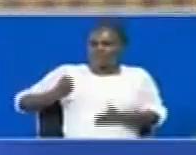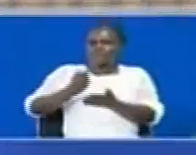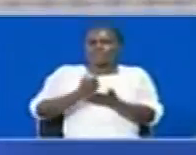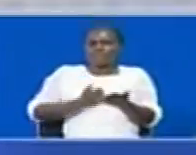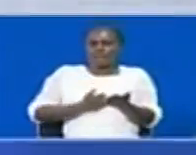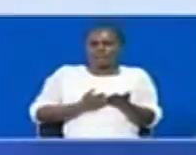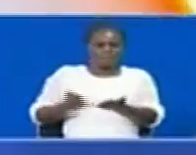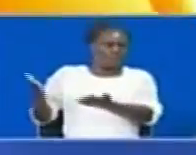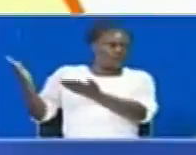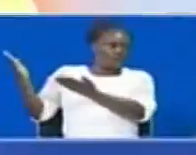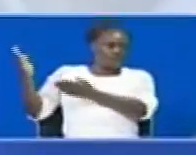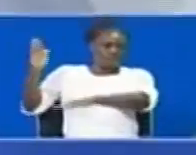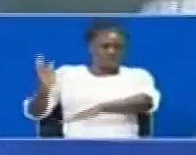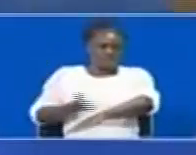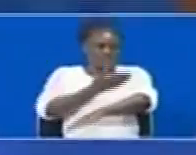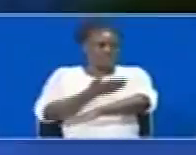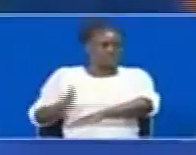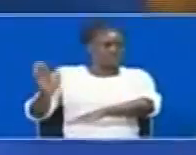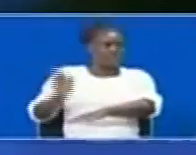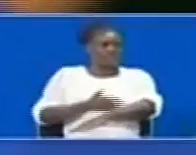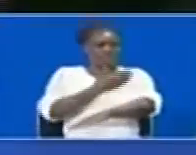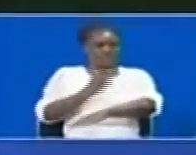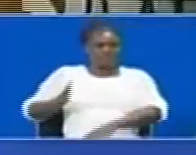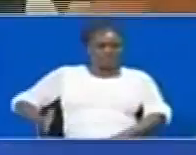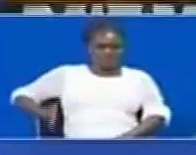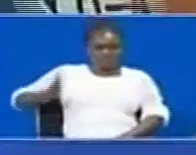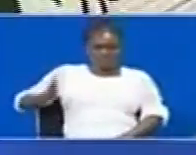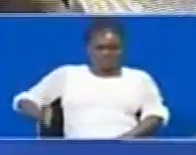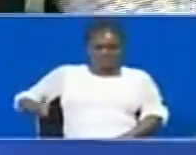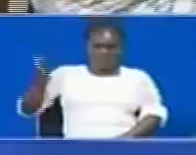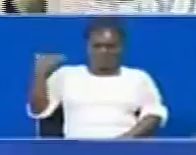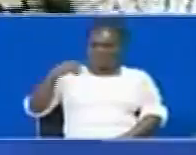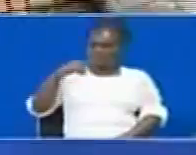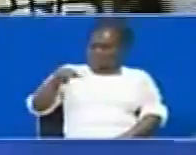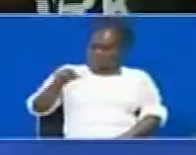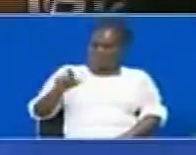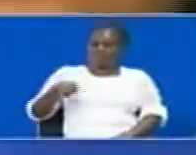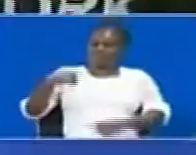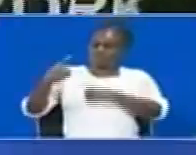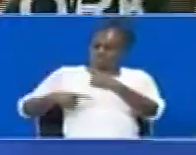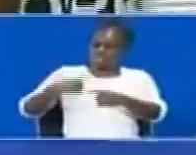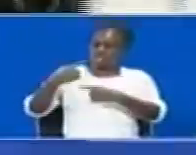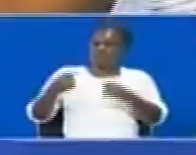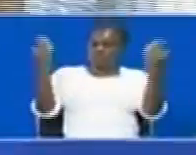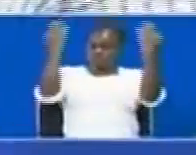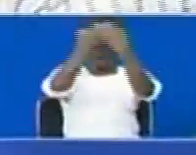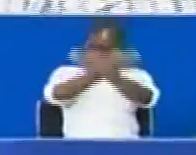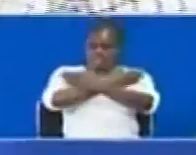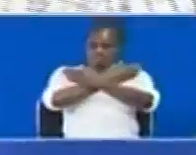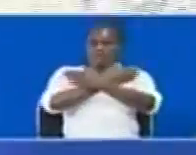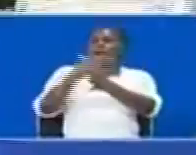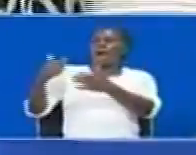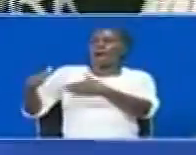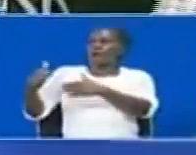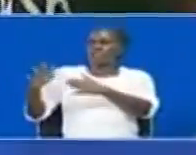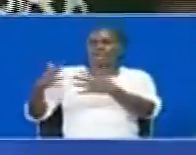yao hapo wakiimba katika eneo la Railways Club, kama walivyosema awali kuwa wataendeleza mkesha katika